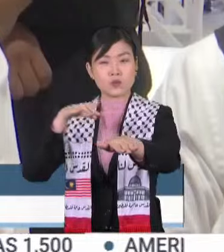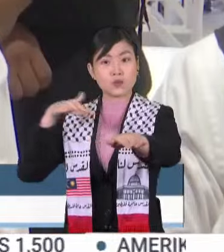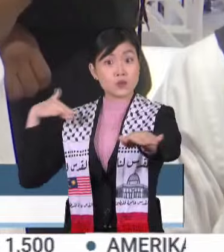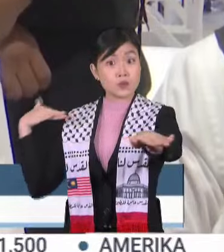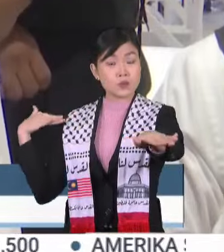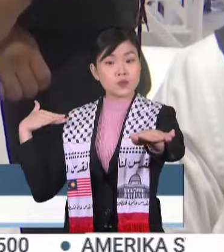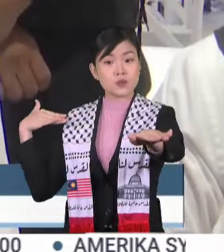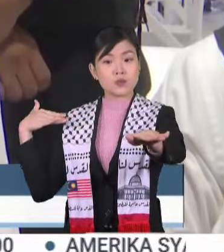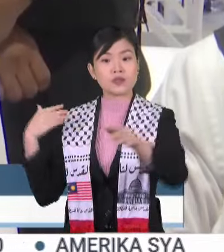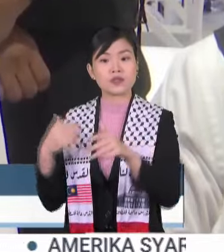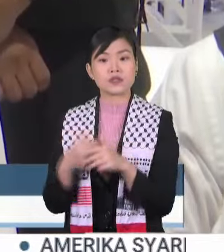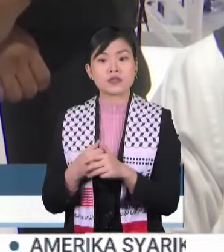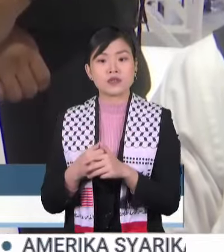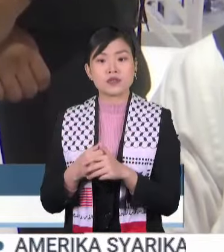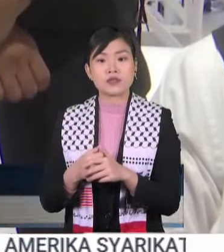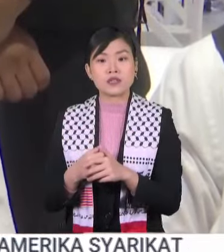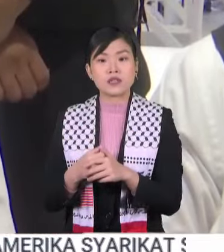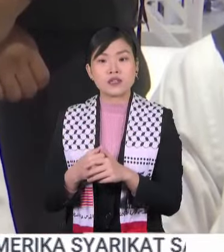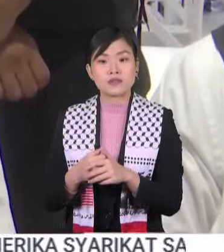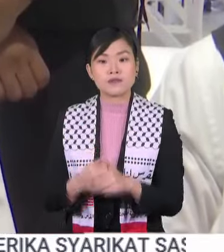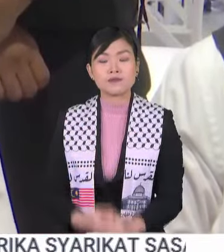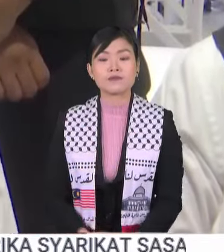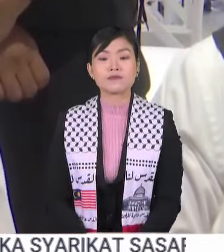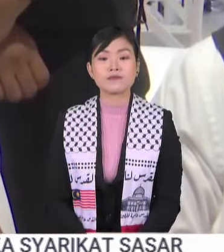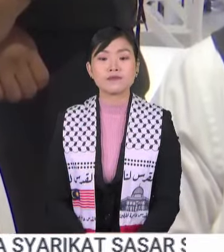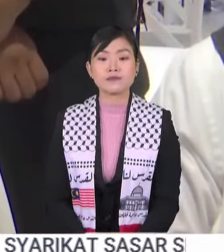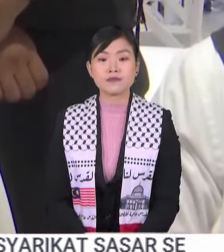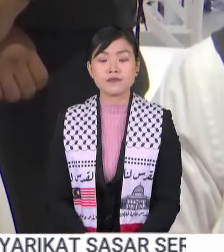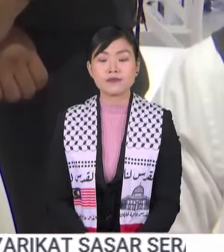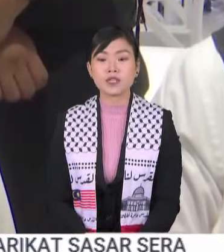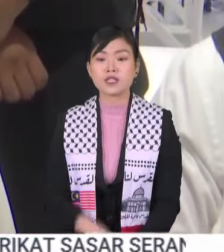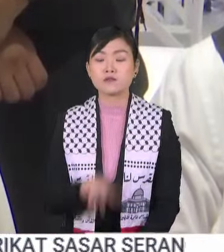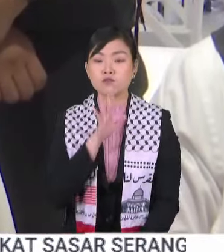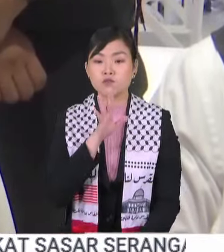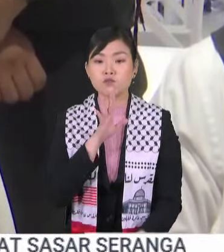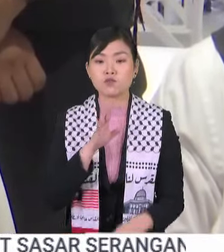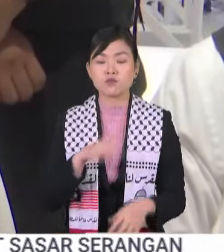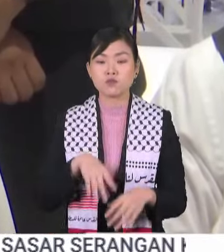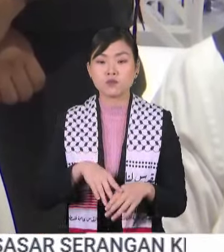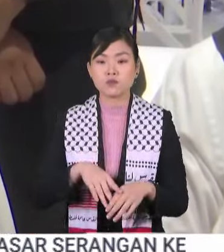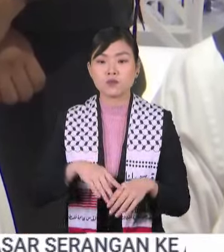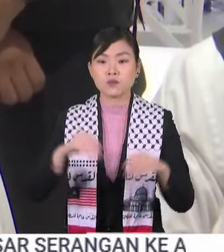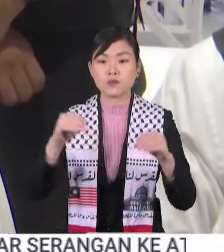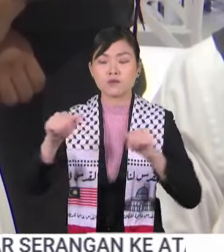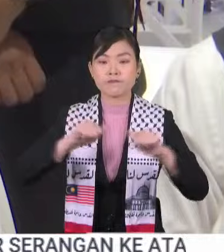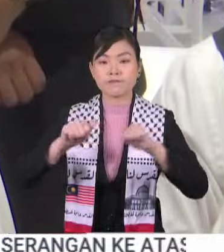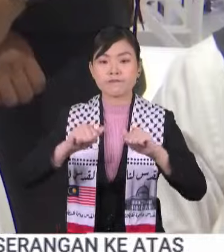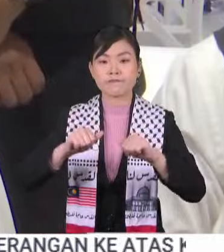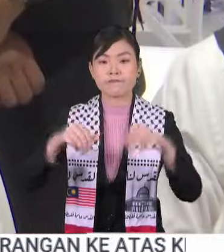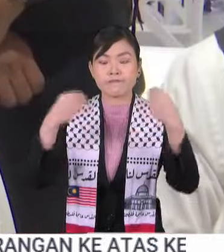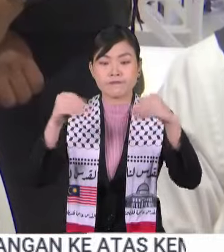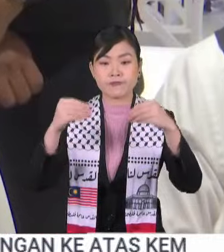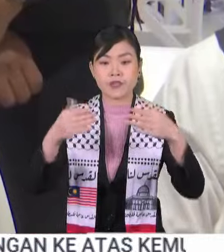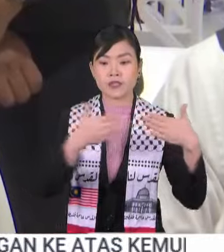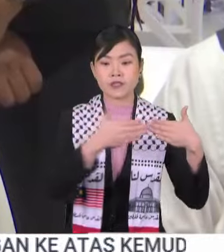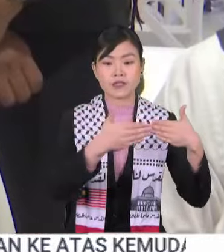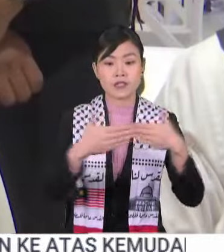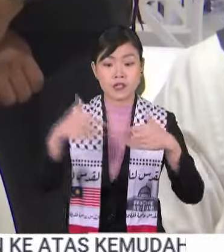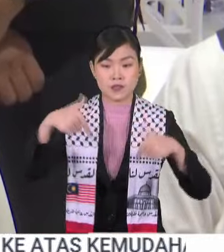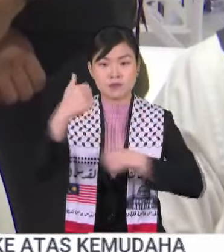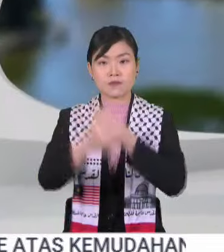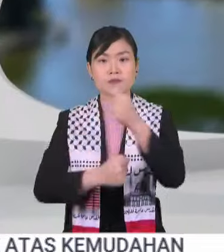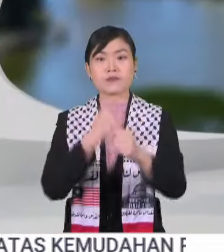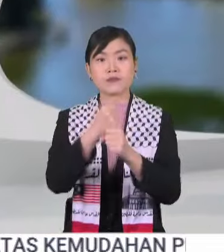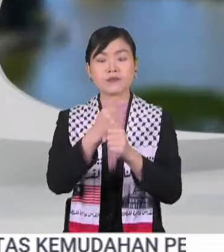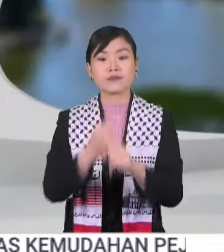sampai molah jam yang kecillah katanya aktiviti menyedarkan penjajah-penjajah tersebut akan terus dilaksanakan tahun